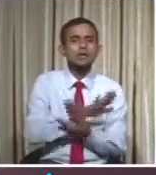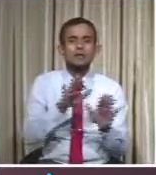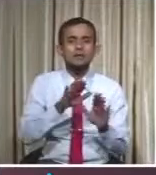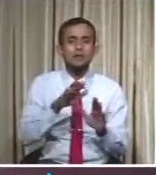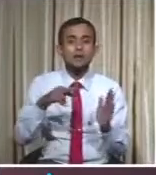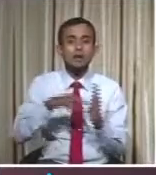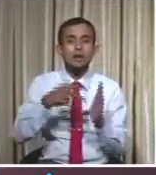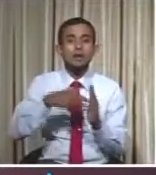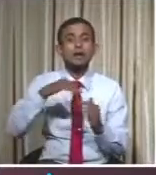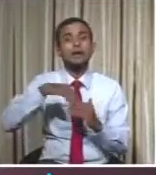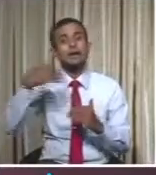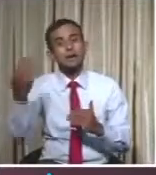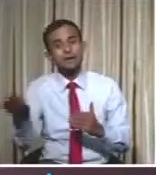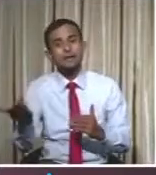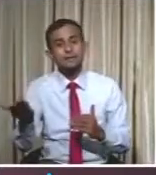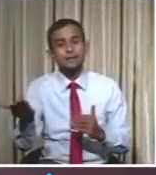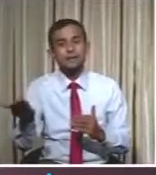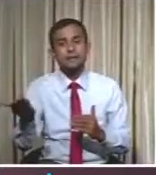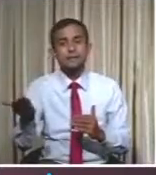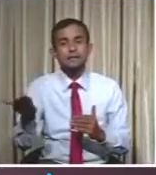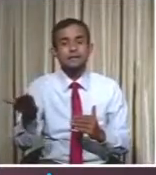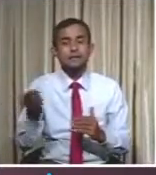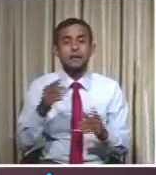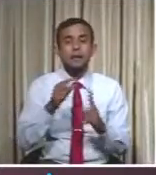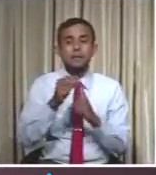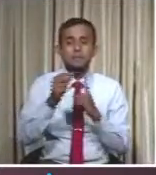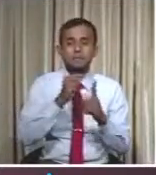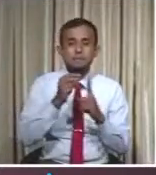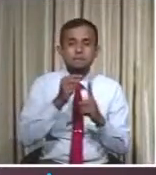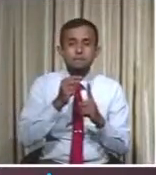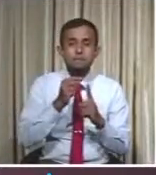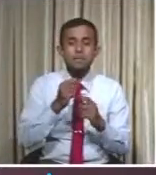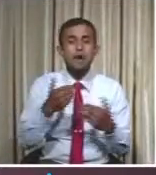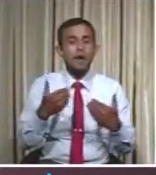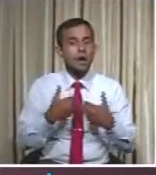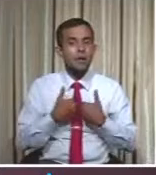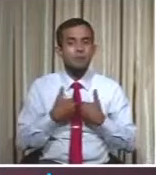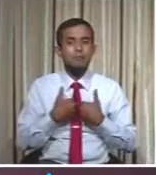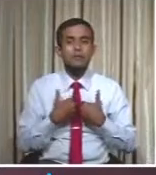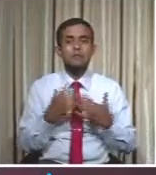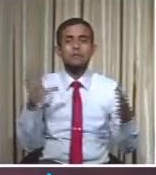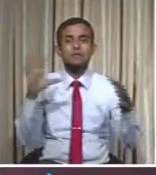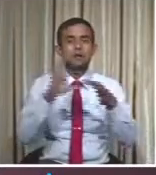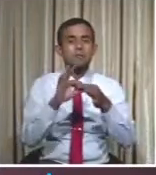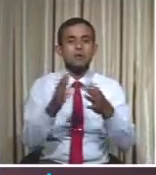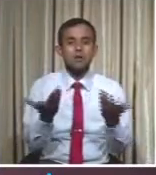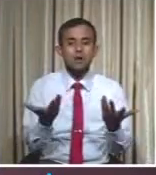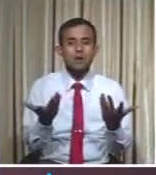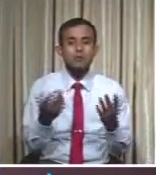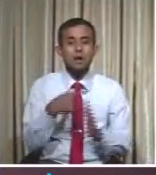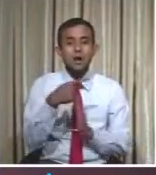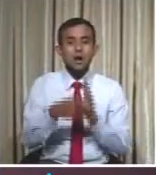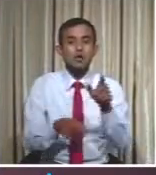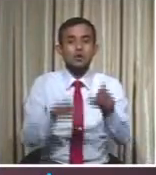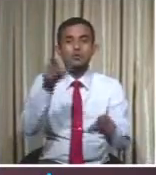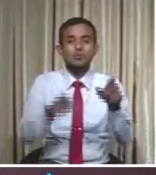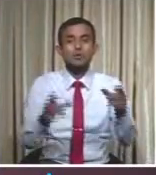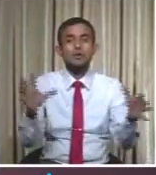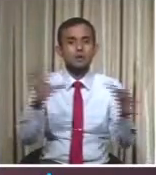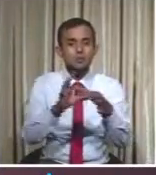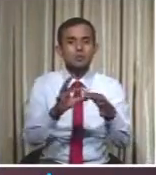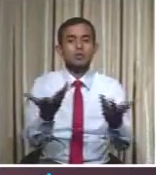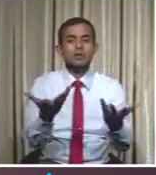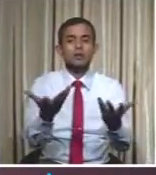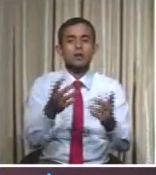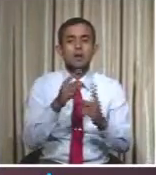අයවැයෙන් එළියේ ඒකට පාර්ලිමේන්තුවවත් අපිවත් හවුල් වෙන්නේ නැහැ මේ රටේ ජනතාවත් හවුල් වෙන්නේ